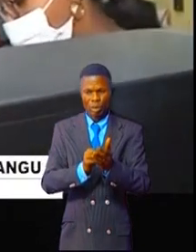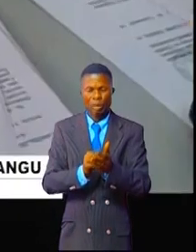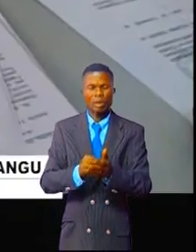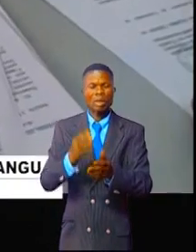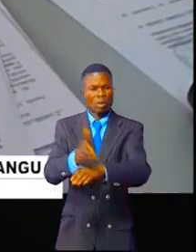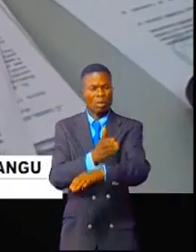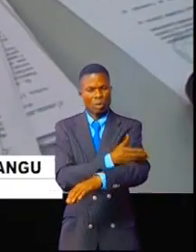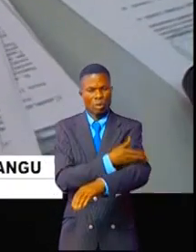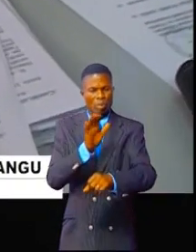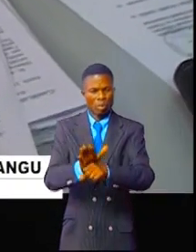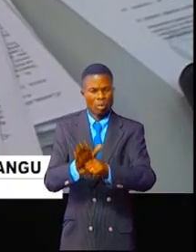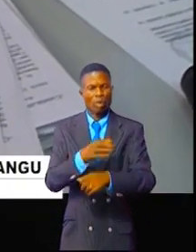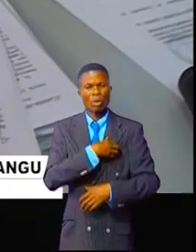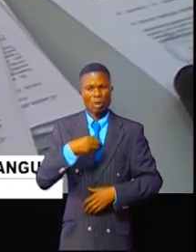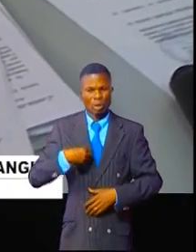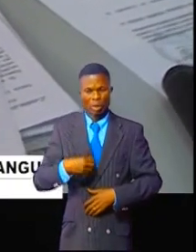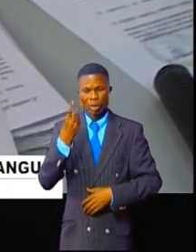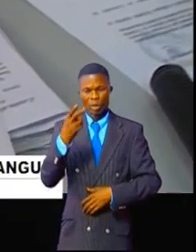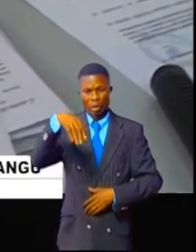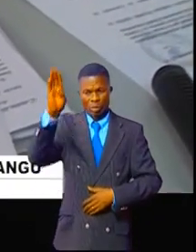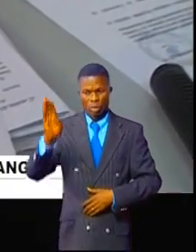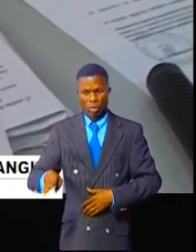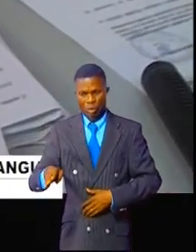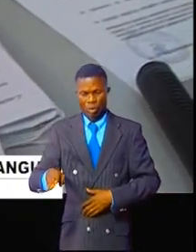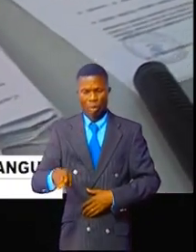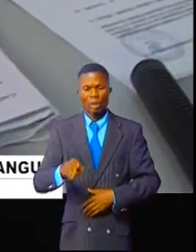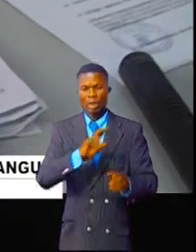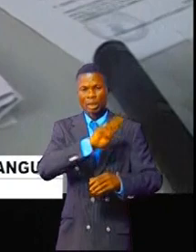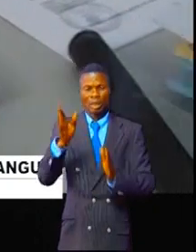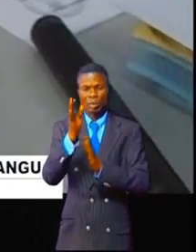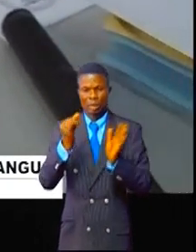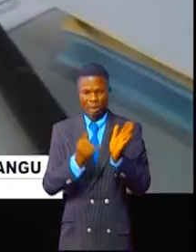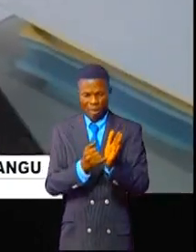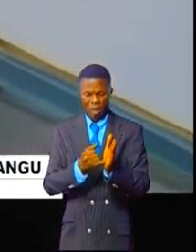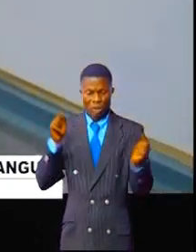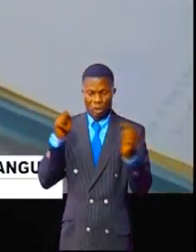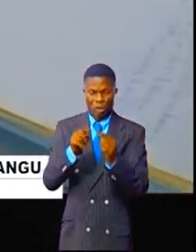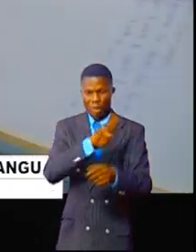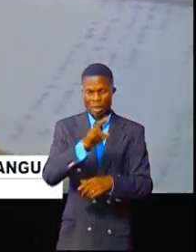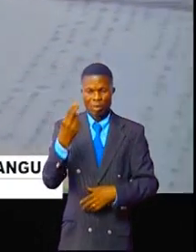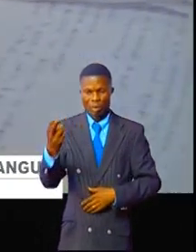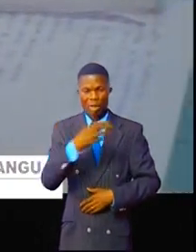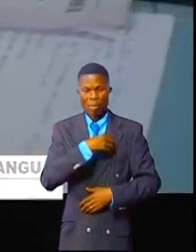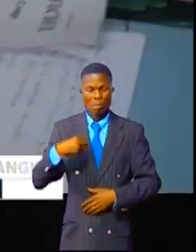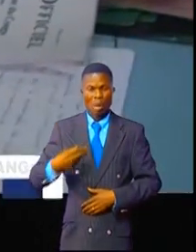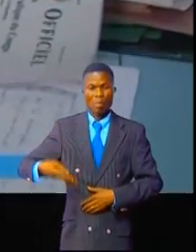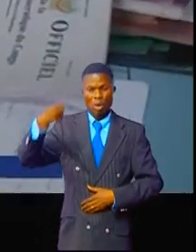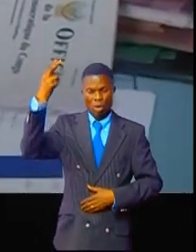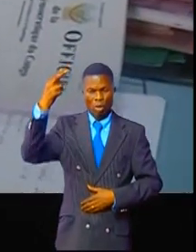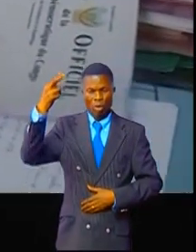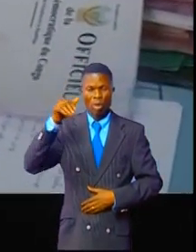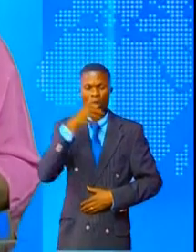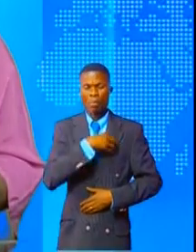du nombre de femmes de 2% de 2016 à 2020 avec deux femmes élevant au rang de